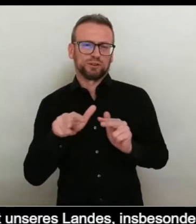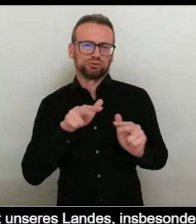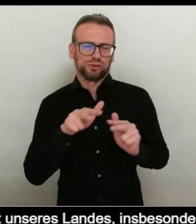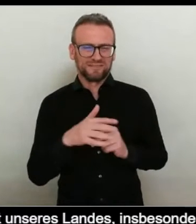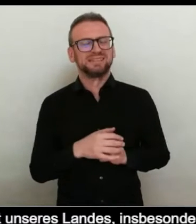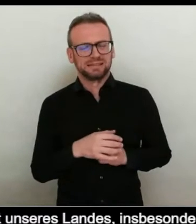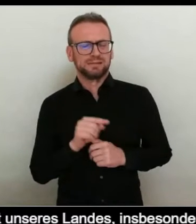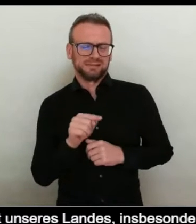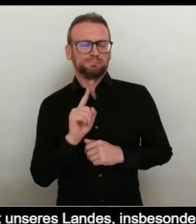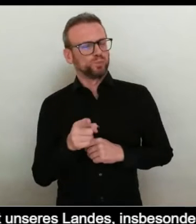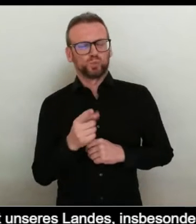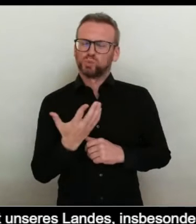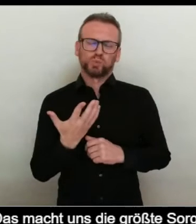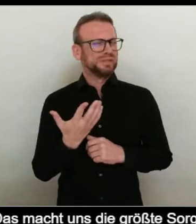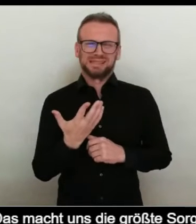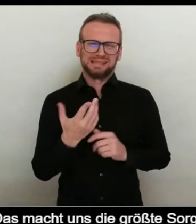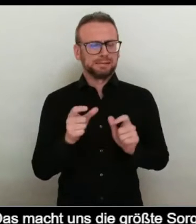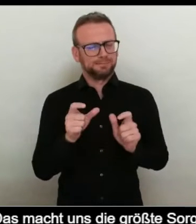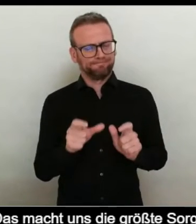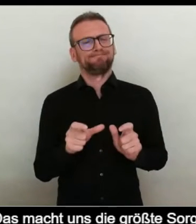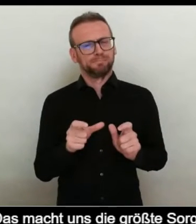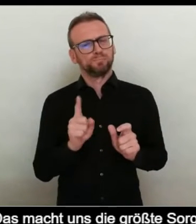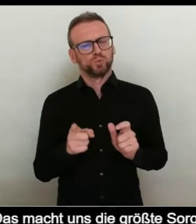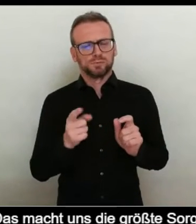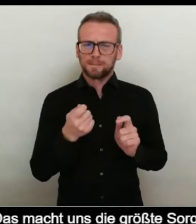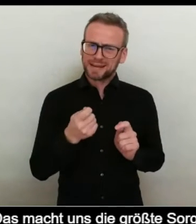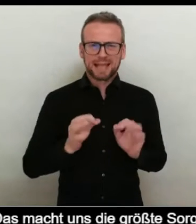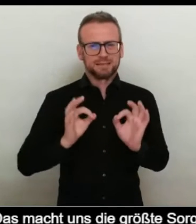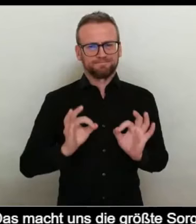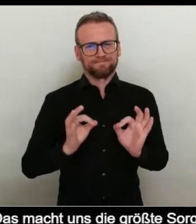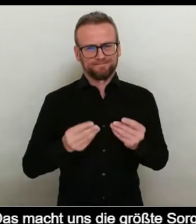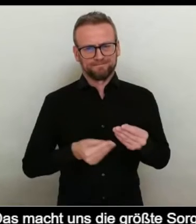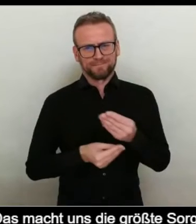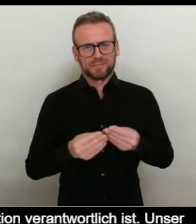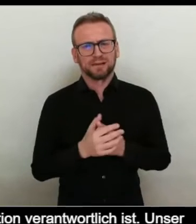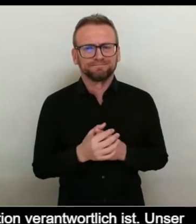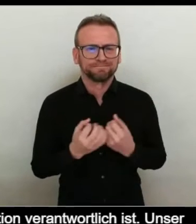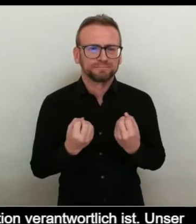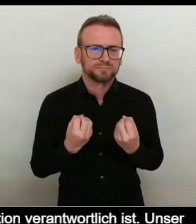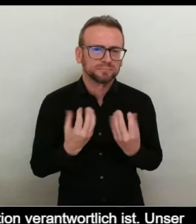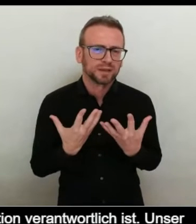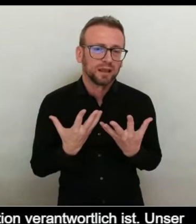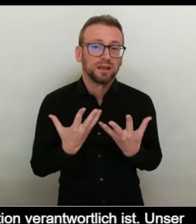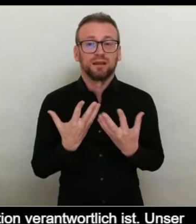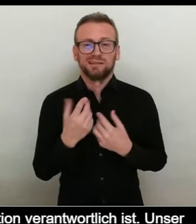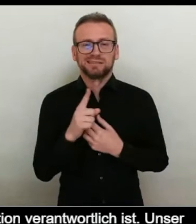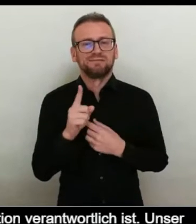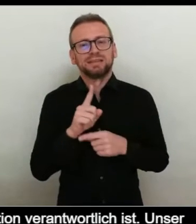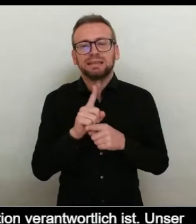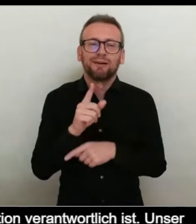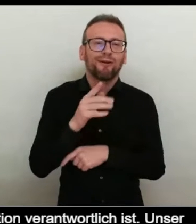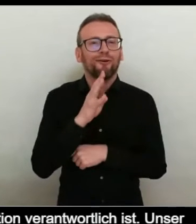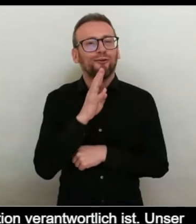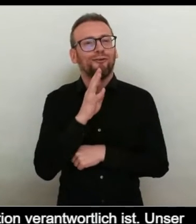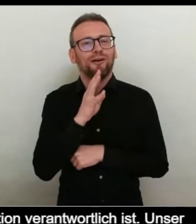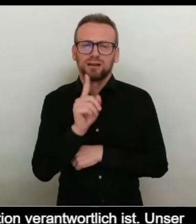nachhaltige Energiepreisbremse, die dazu führt, dass die Energiepreise nicht durch die Decke gehen. Dazu reicht es nicht, nur die EEG-Umlage zu